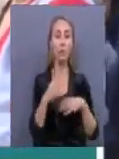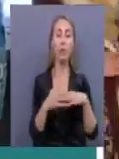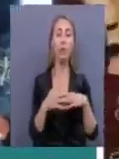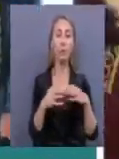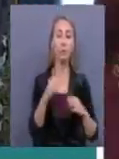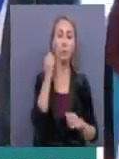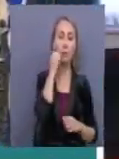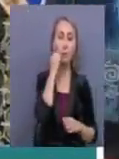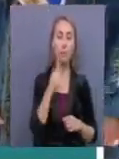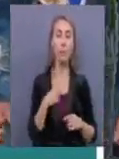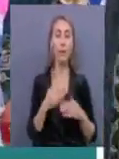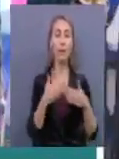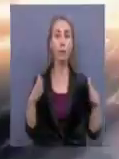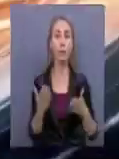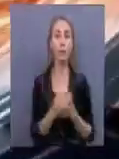анықталды.